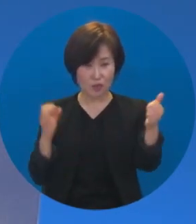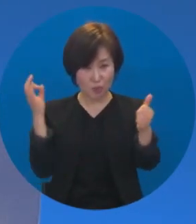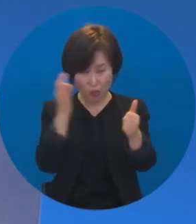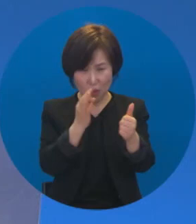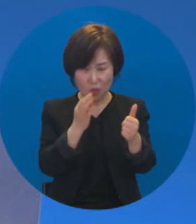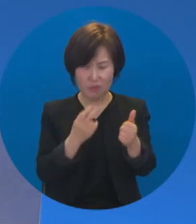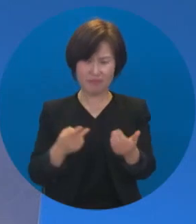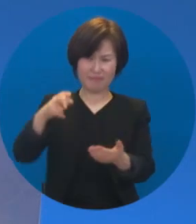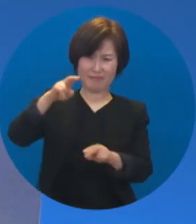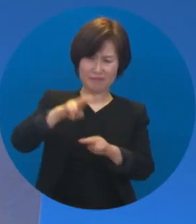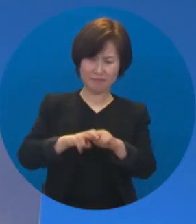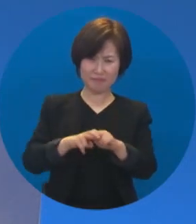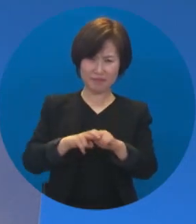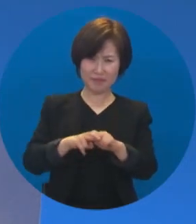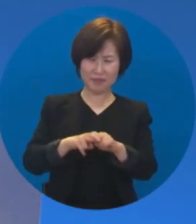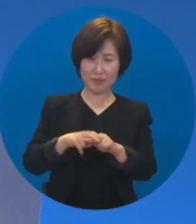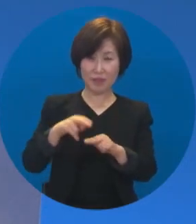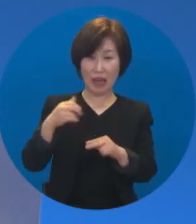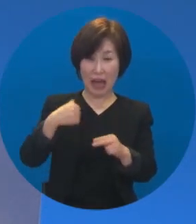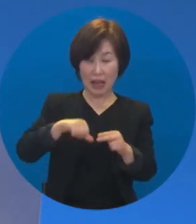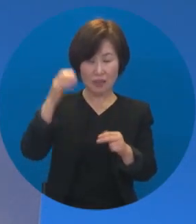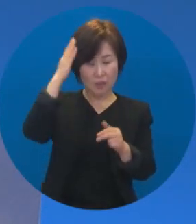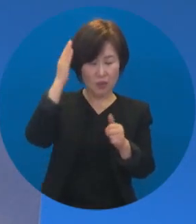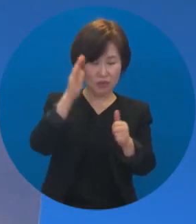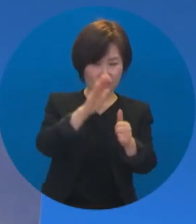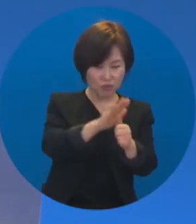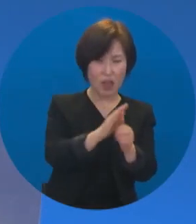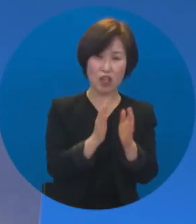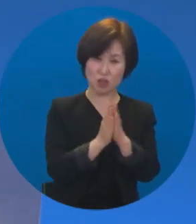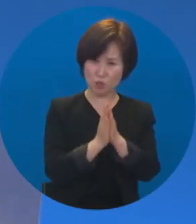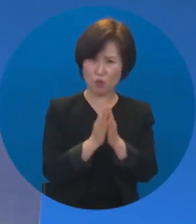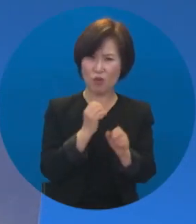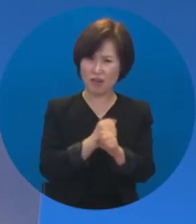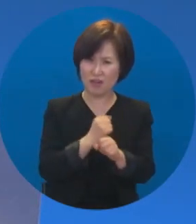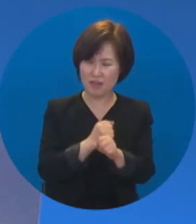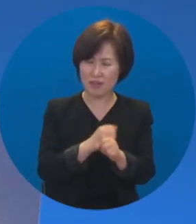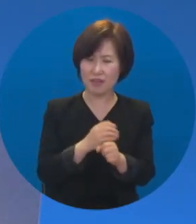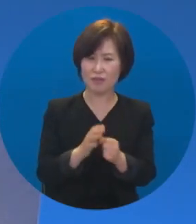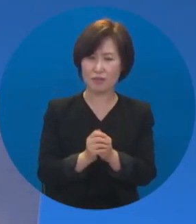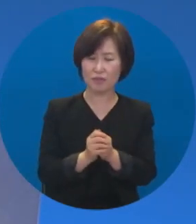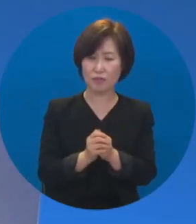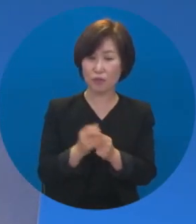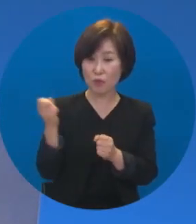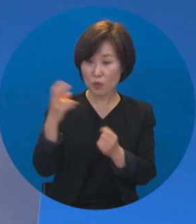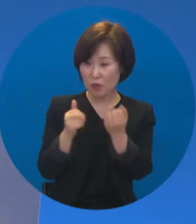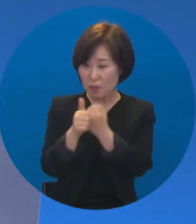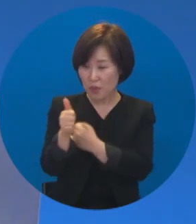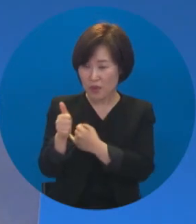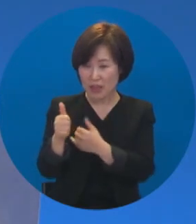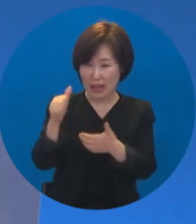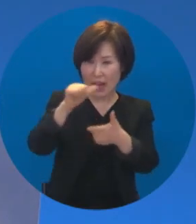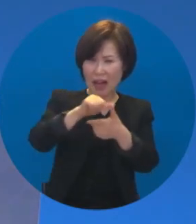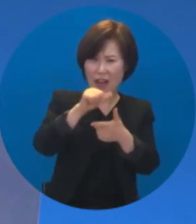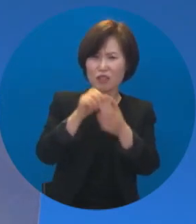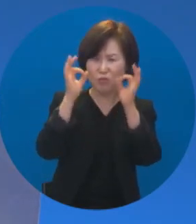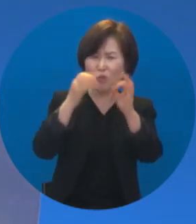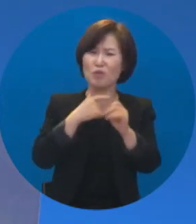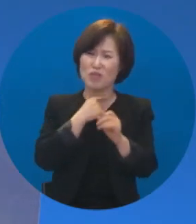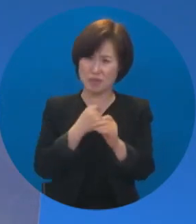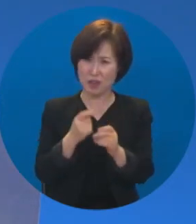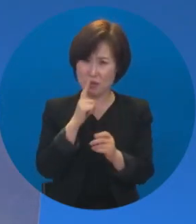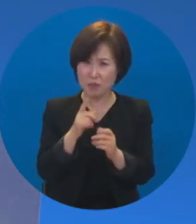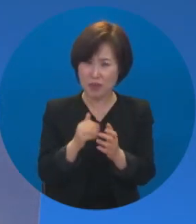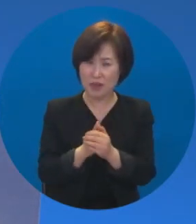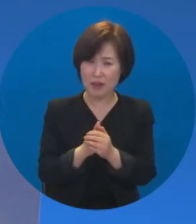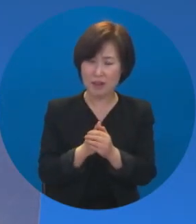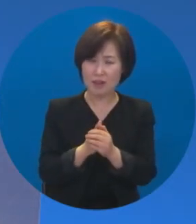주더라고요. 그리고 나서 며칠 뒤에 또 남편이 큰아이를 봐야겠다고, 여보 지금 못 가,